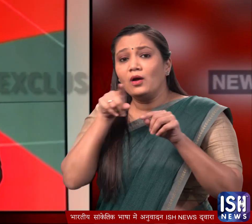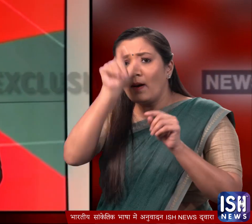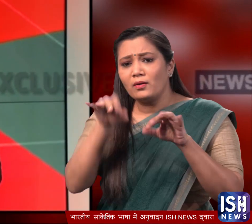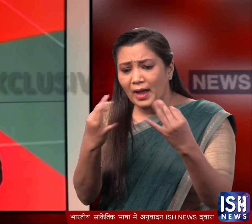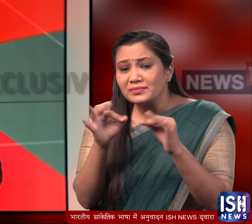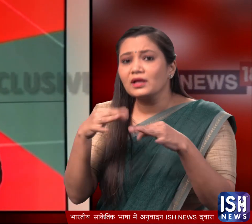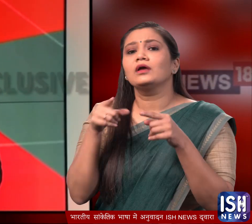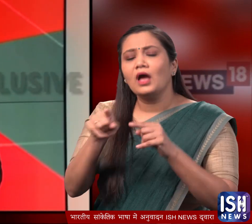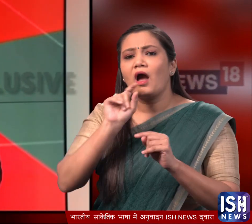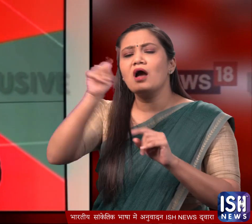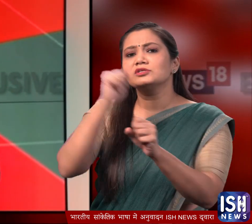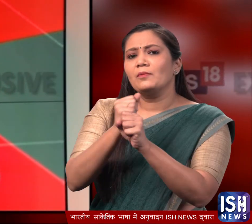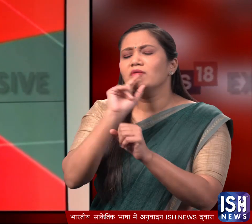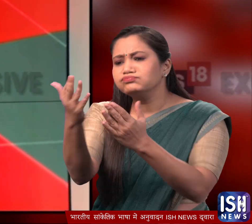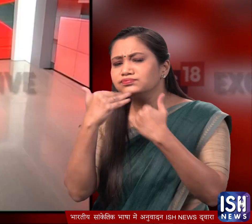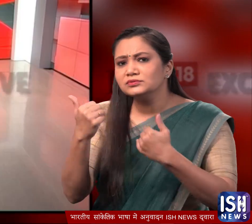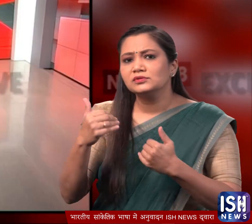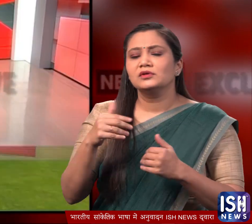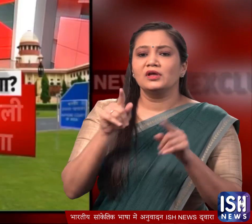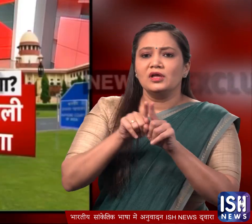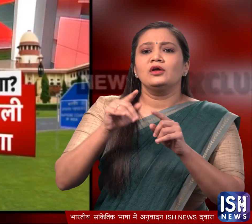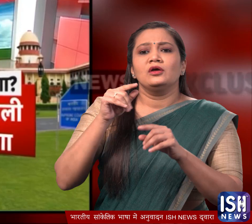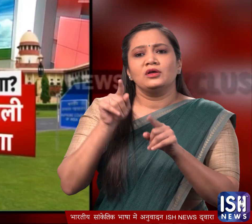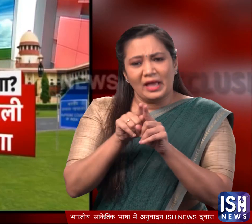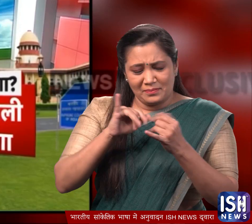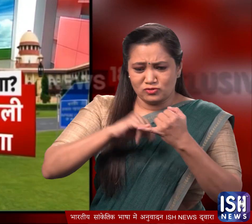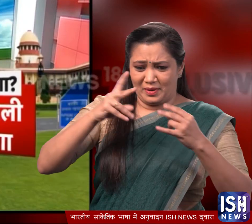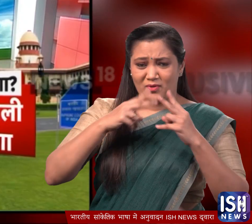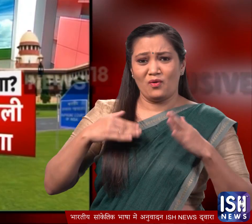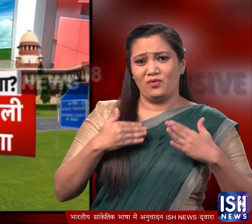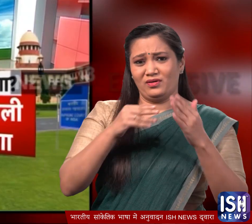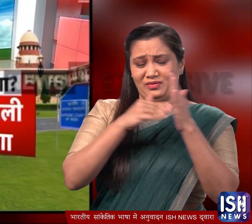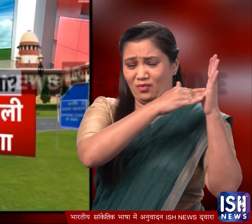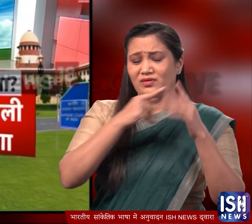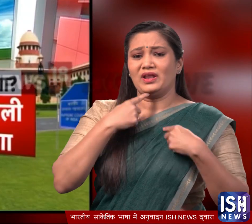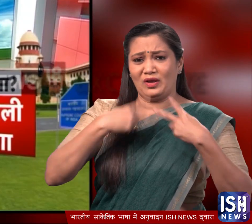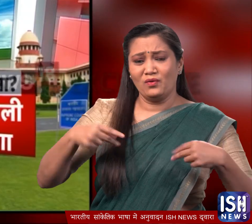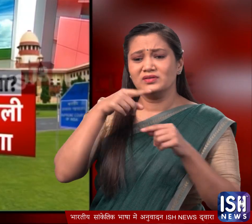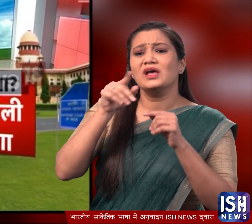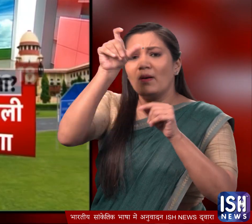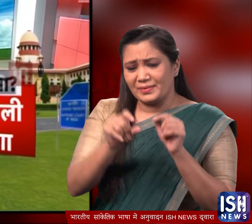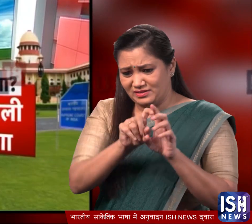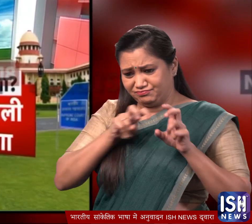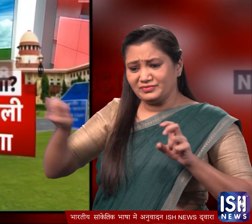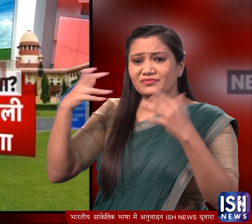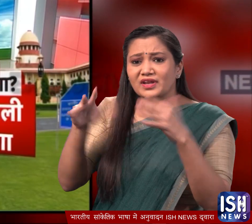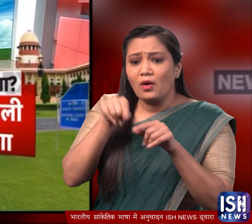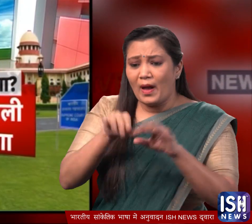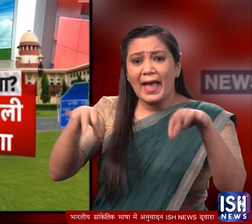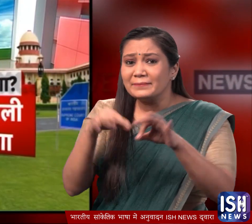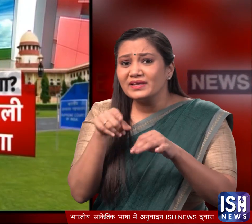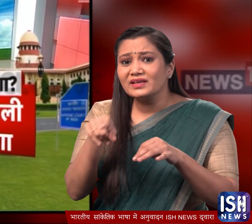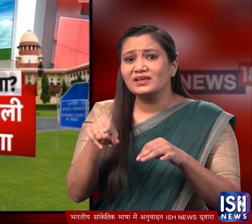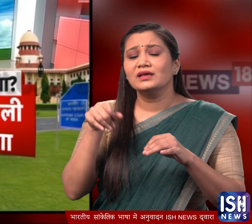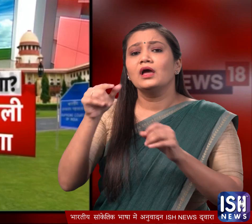मांगा। न्यूज़ 18 के एहतशाम खान की रिपोर्ट है कि सुप्रीम कोर्ट ने सरकार को इस मामले में नोटिस जारी किया और उससे पूछा कि एक सदस्य के अलग होने से